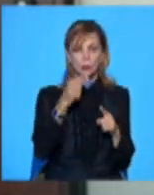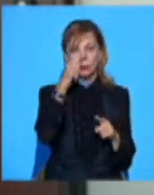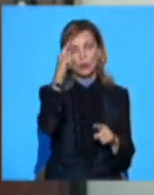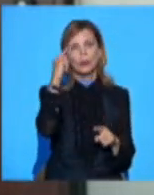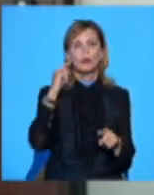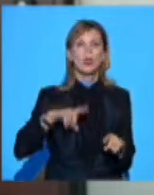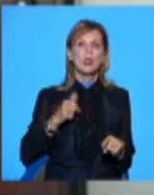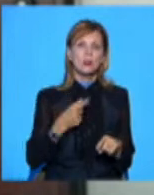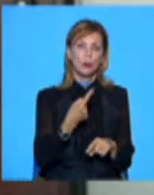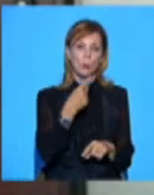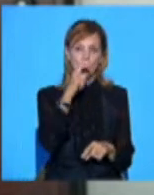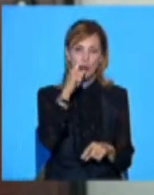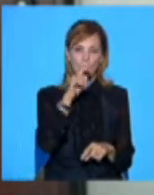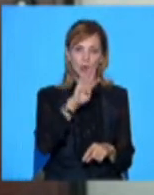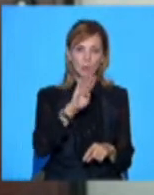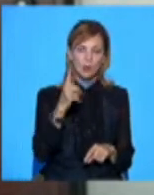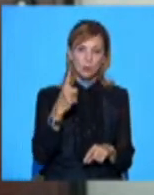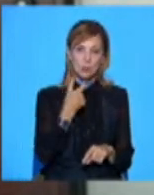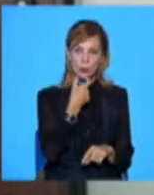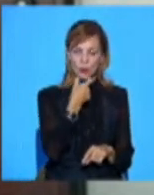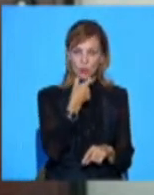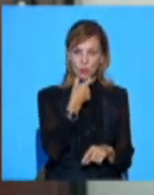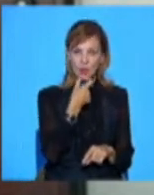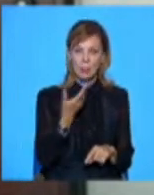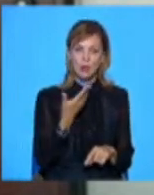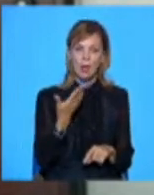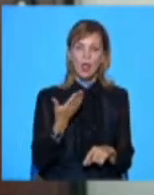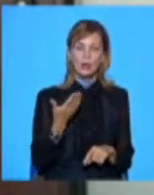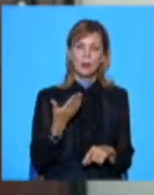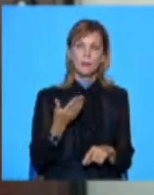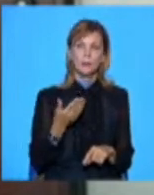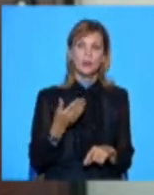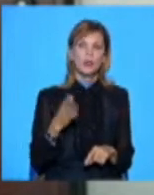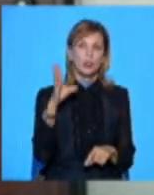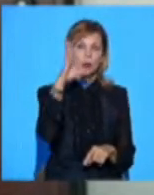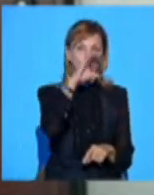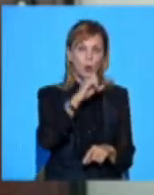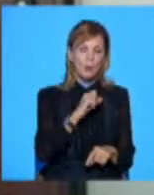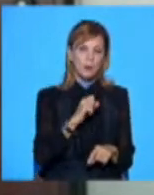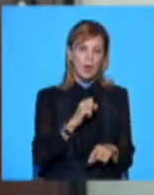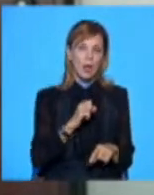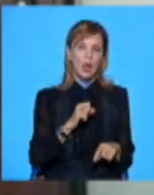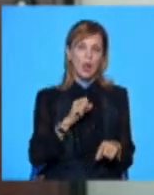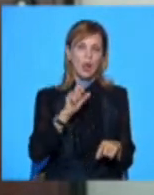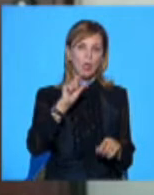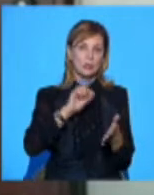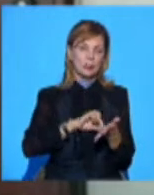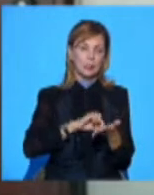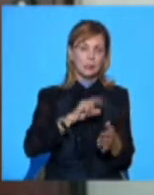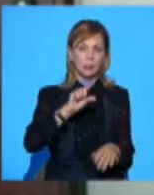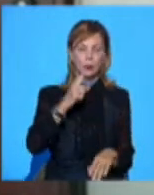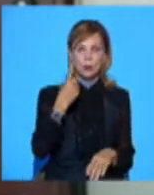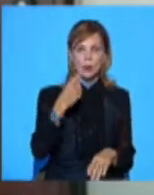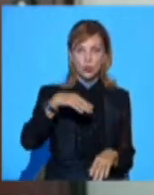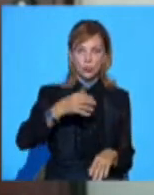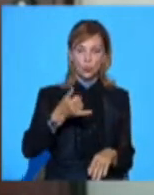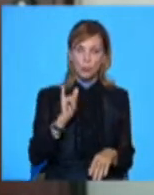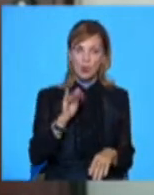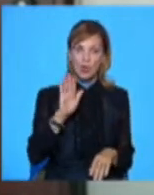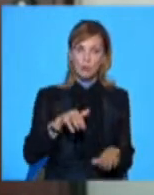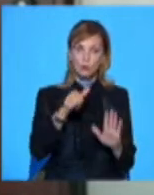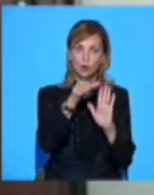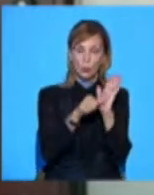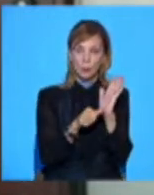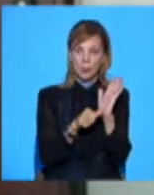se află internat un bărbat de 41 de ani, care în cursul nopții de 21 mai a fost supus unei intervenții